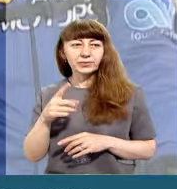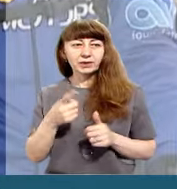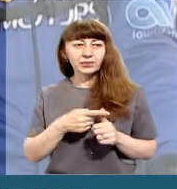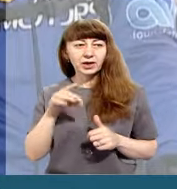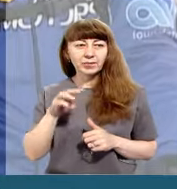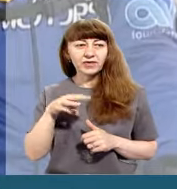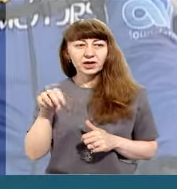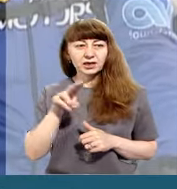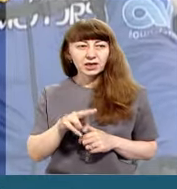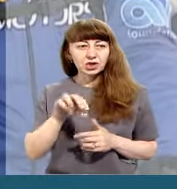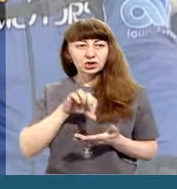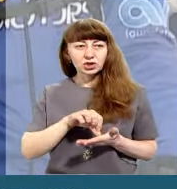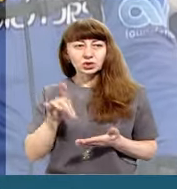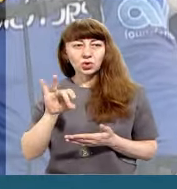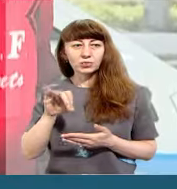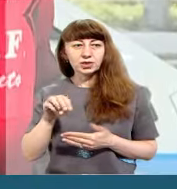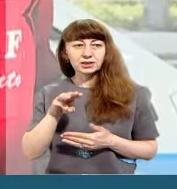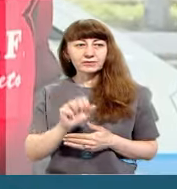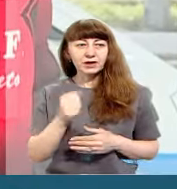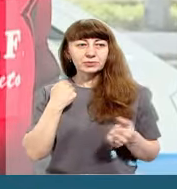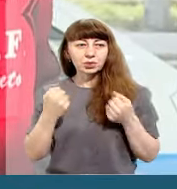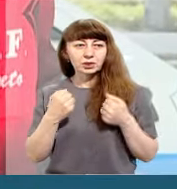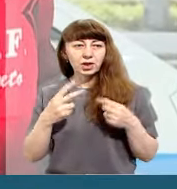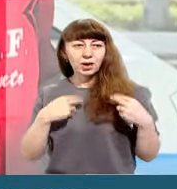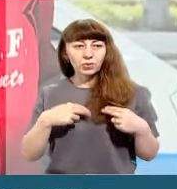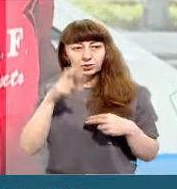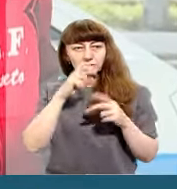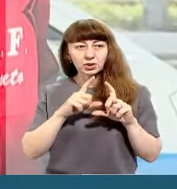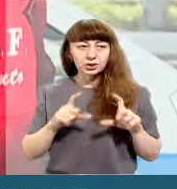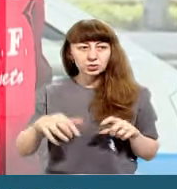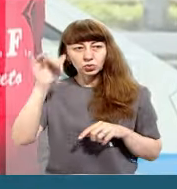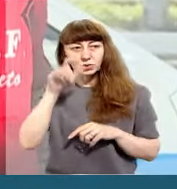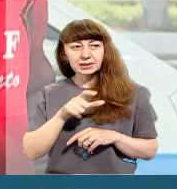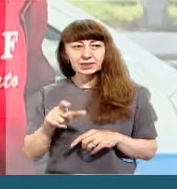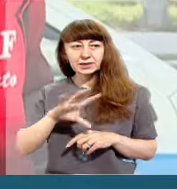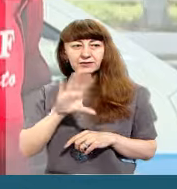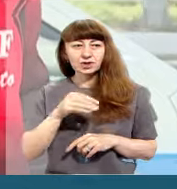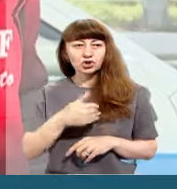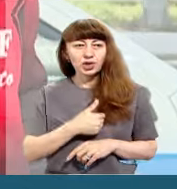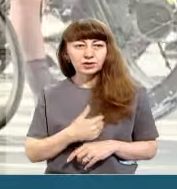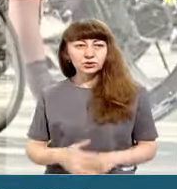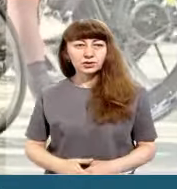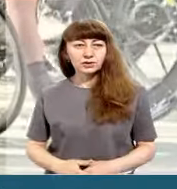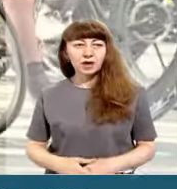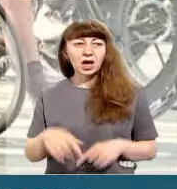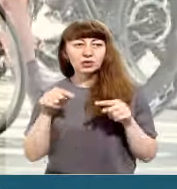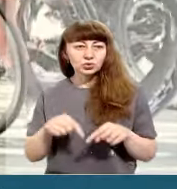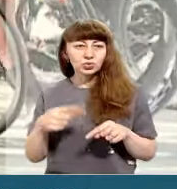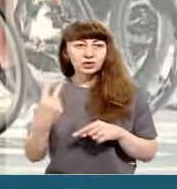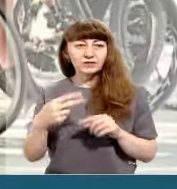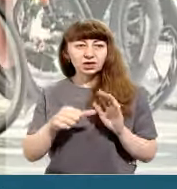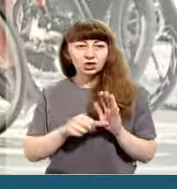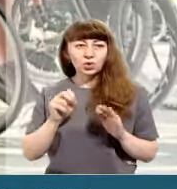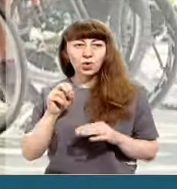Кабылбаева, члены велосообщества, спортсмены, работники госучреждений, студенты и все желающие. Именно отсюда